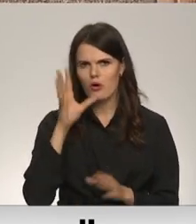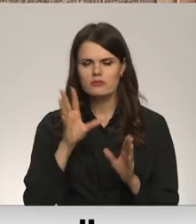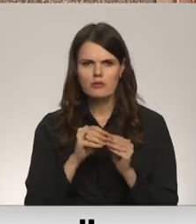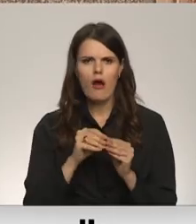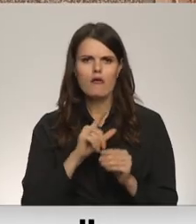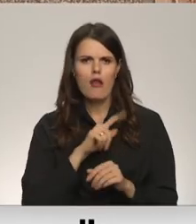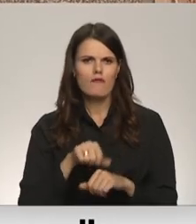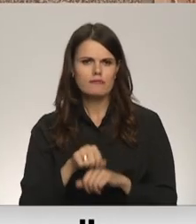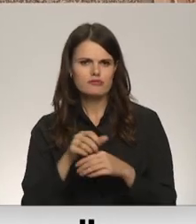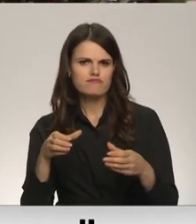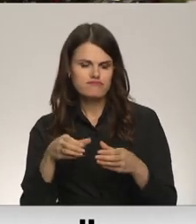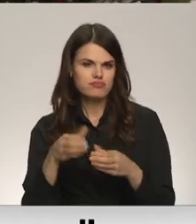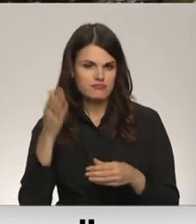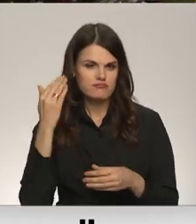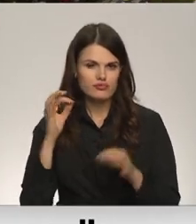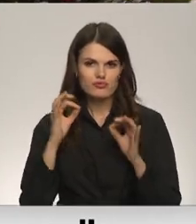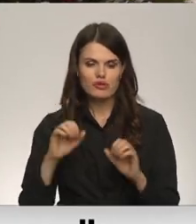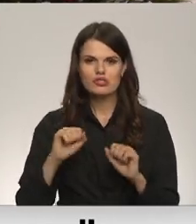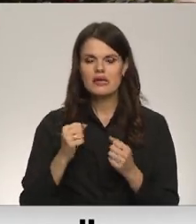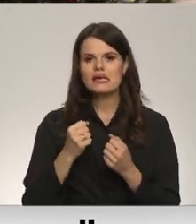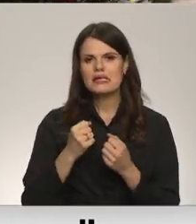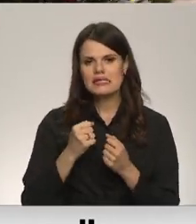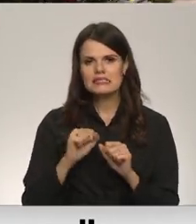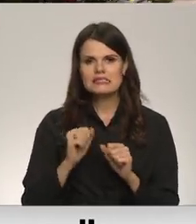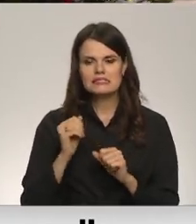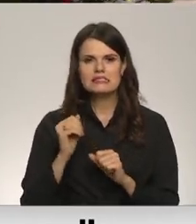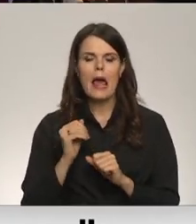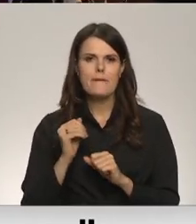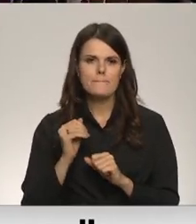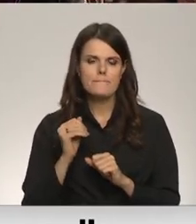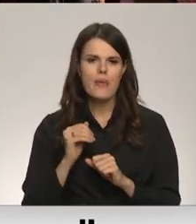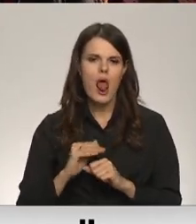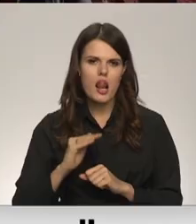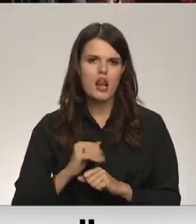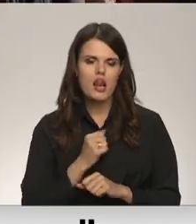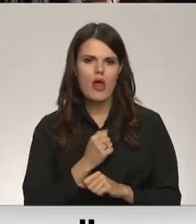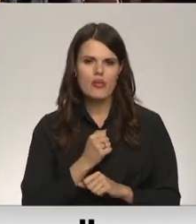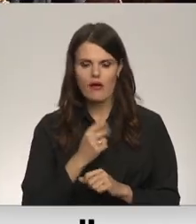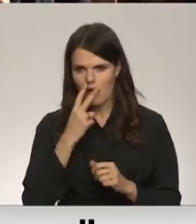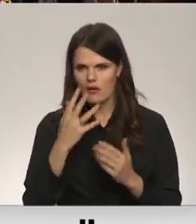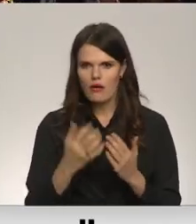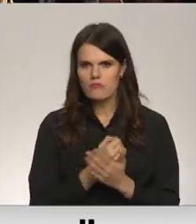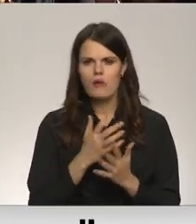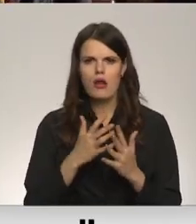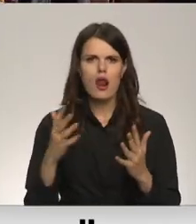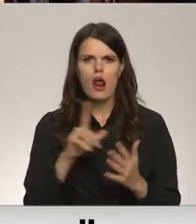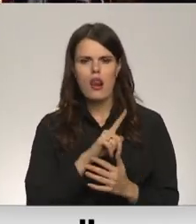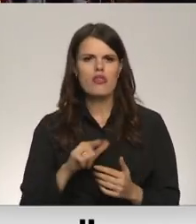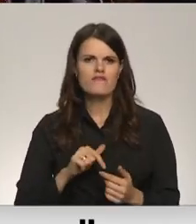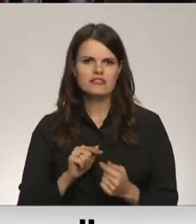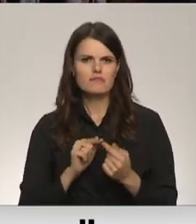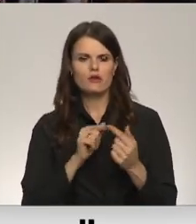piemiņas vietām, tieši Ziemeļlatgalē meklējamas lielākās partizānu nometnes pēdas. Tieši tāpēc